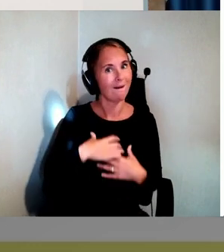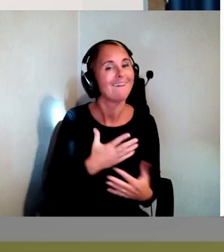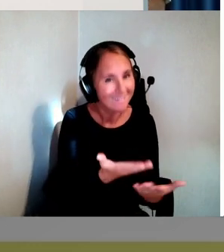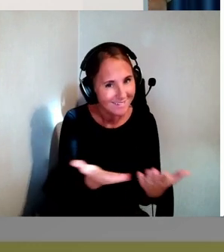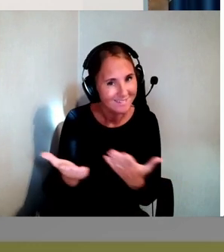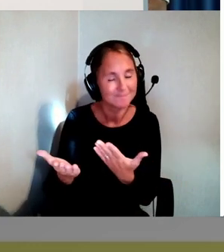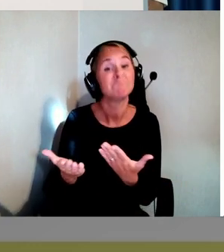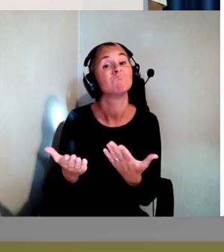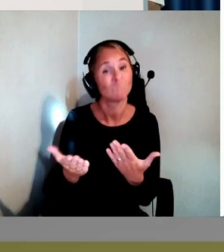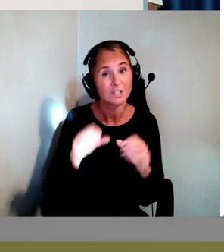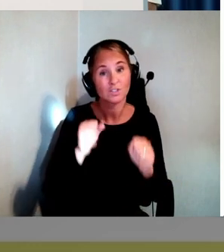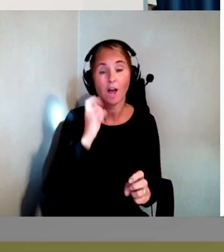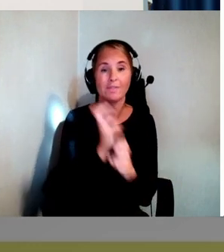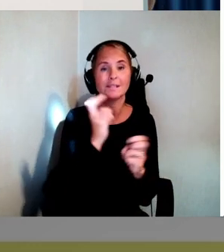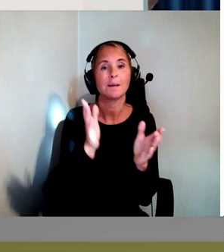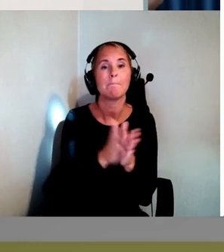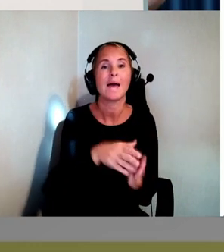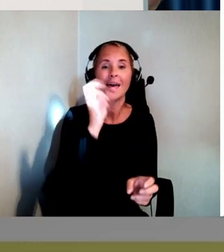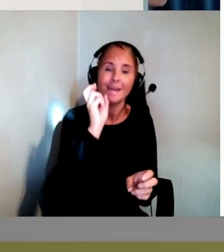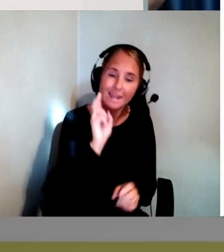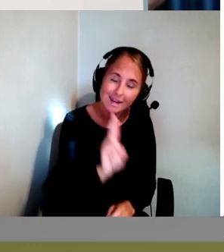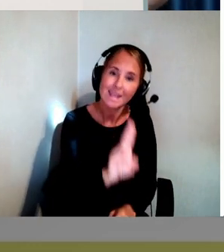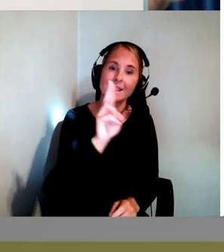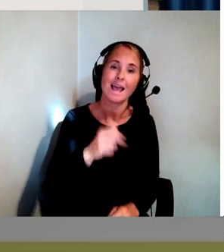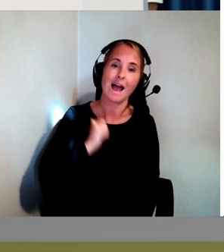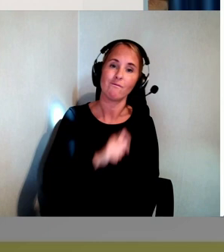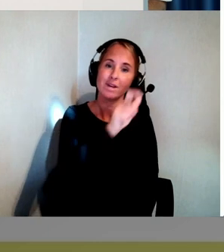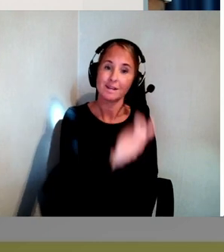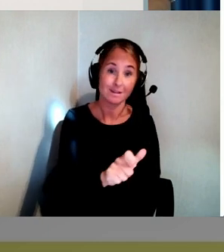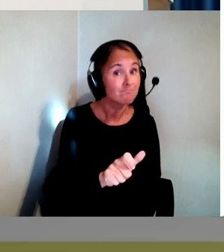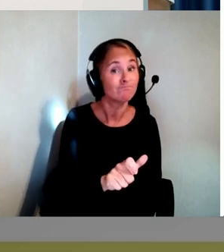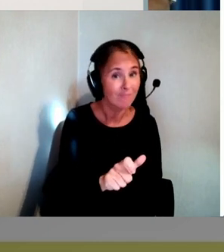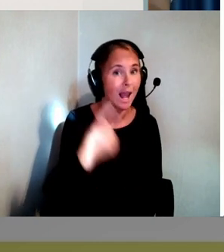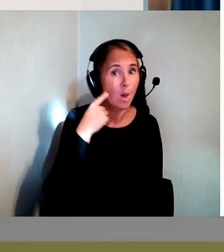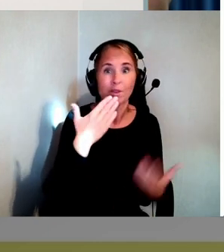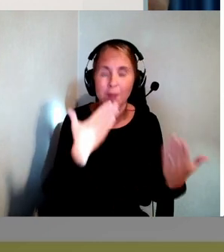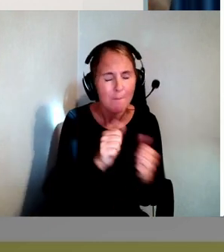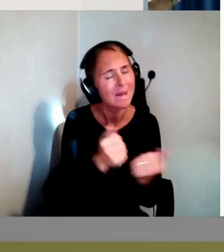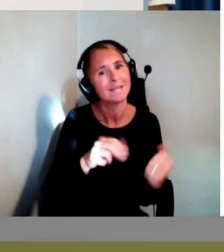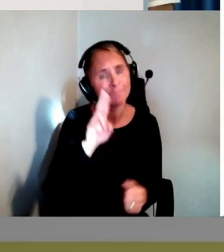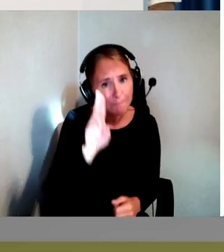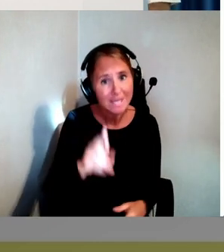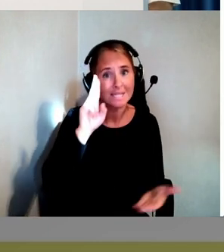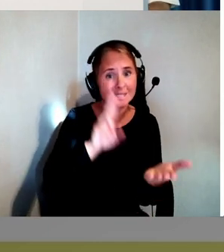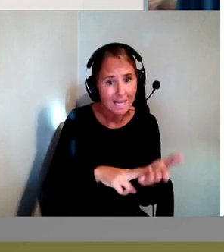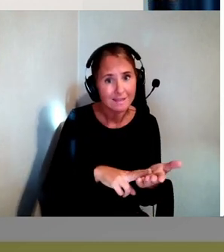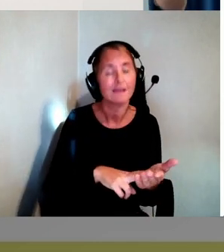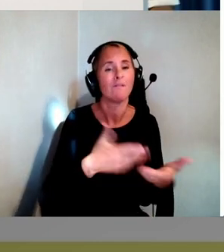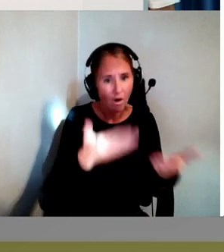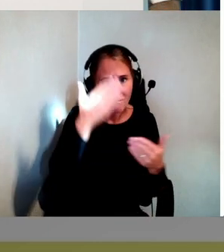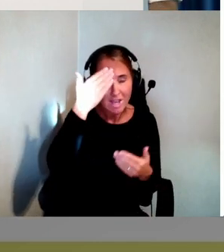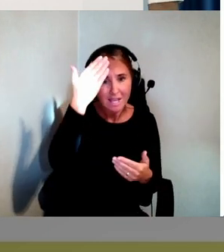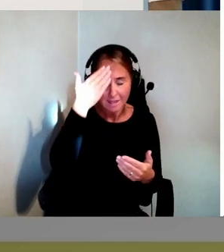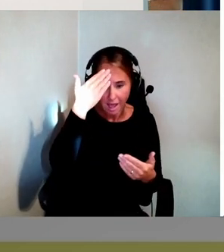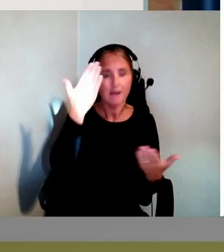man man ska testa med riktiga användare klusa men det är sant man får in grejer som verkligen svart på Bitt Oh de klarar